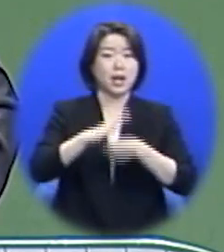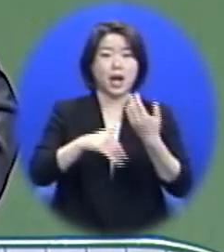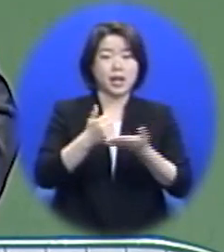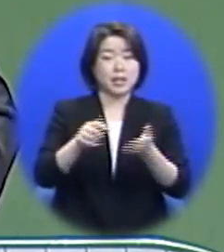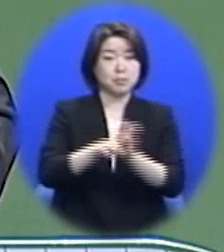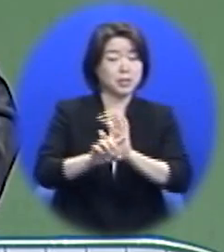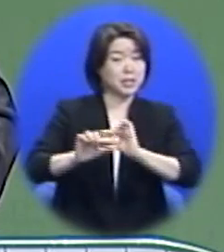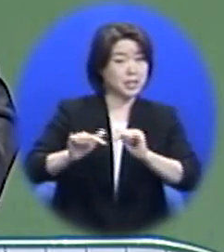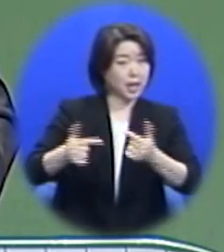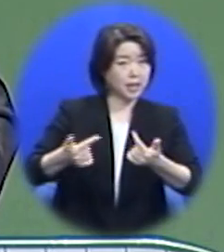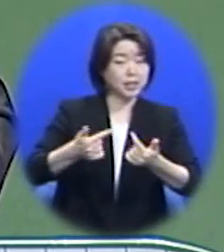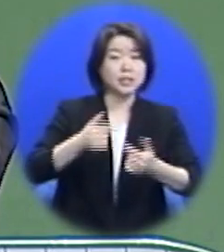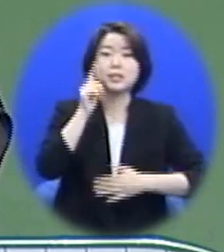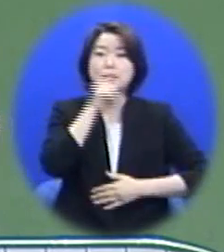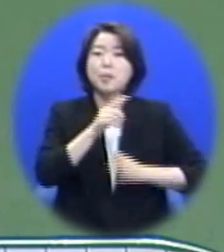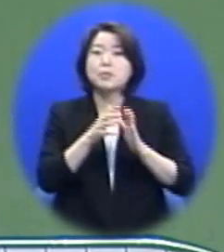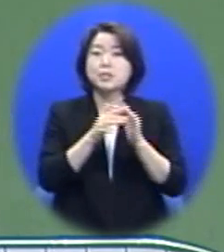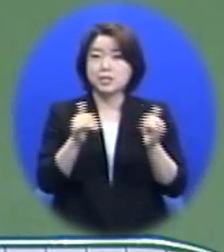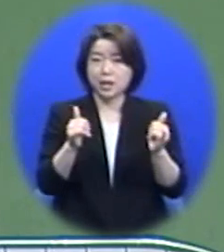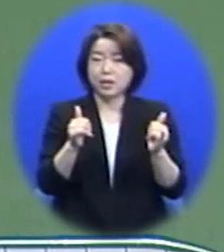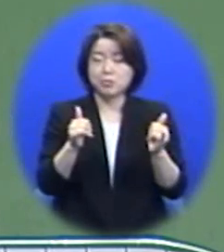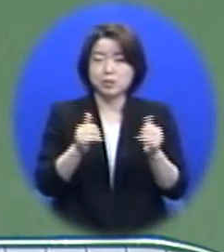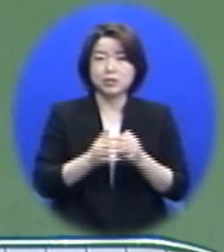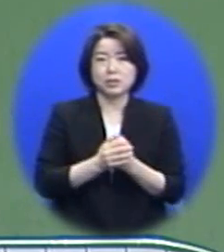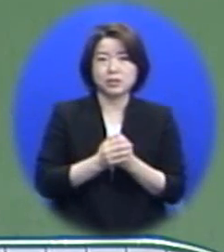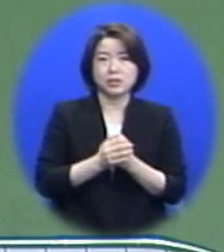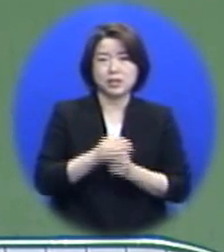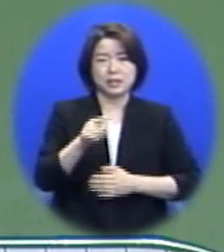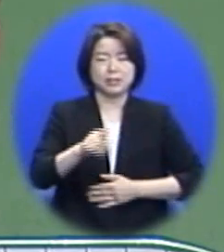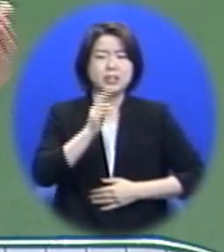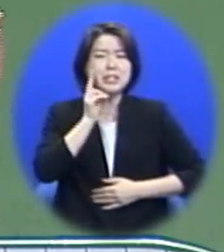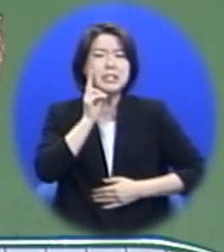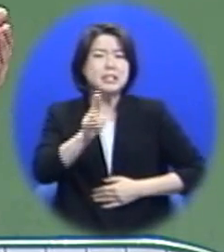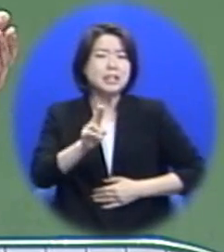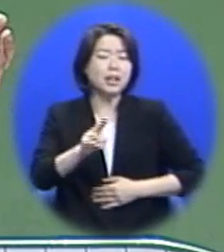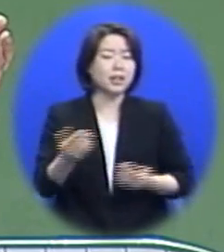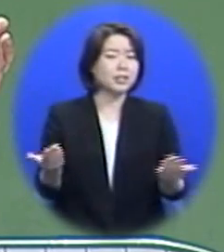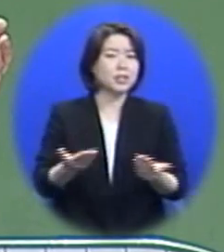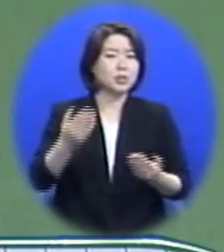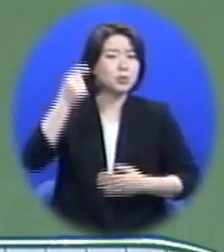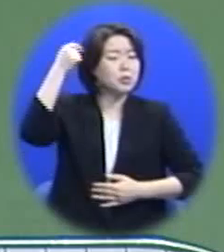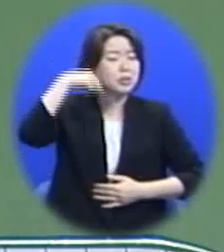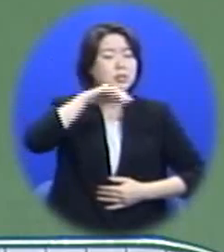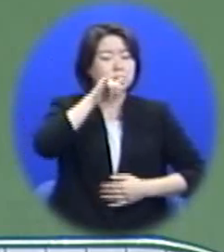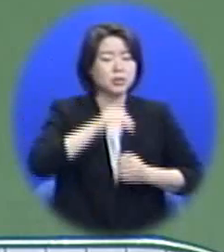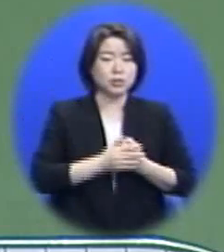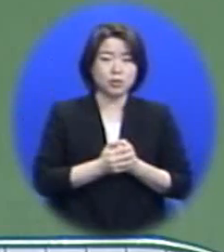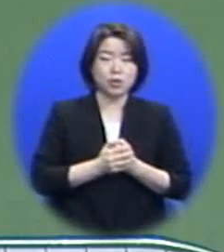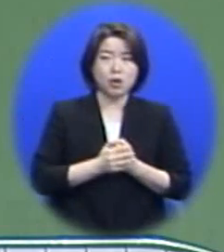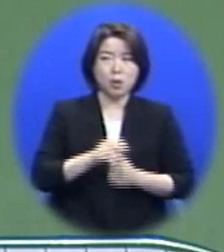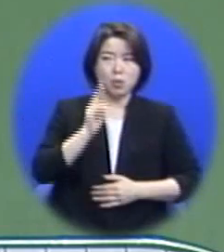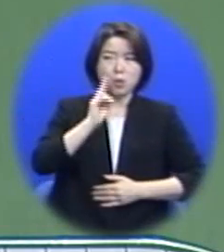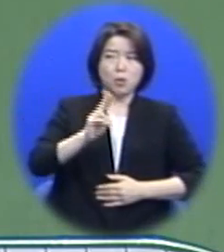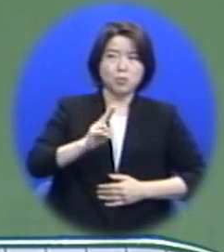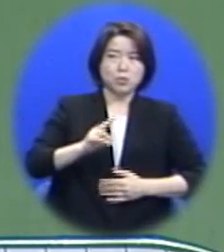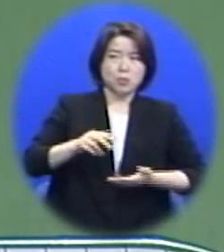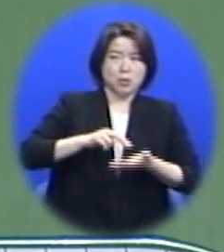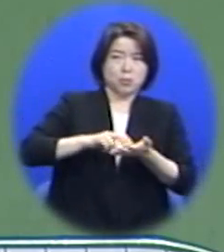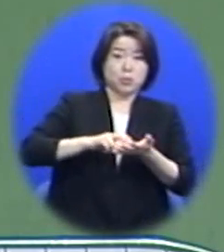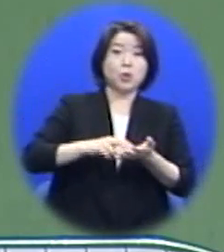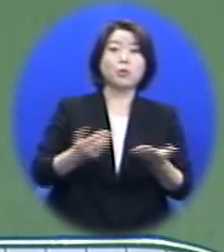않는 악인들은 이건 심각한 일입니다 너무너무 두려운